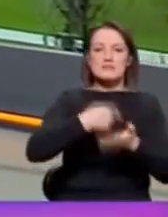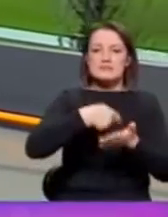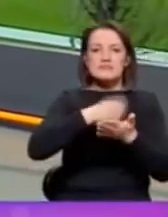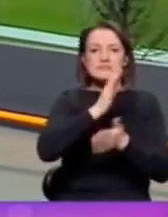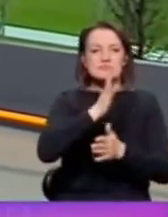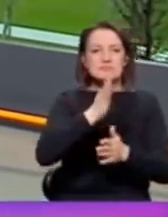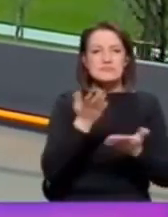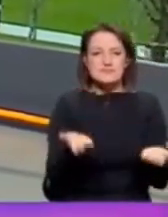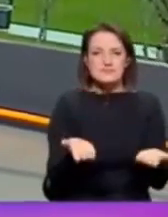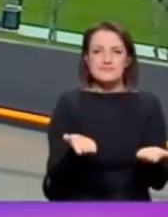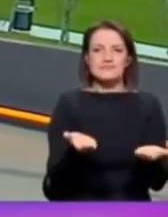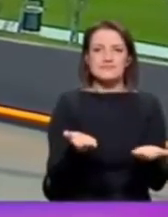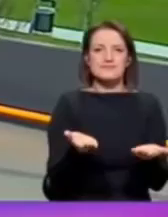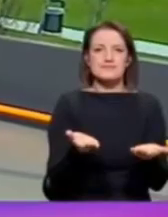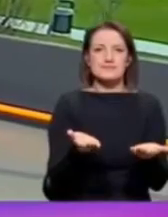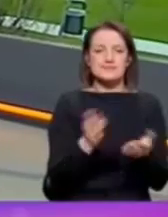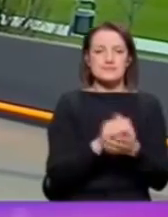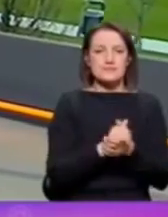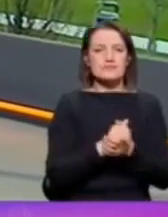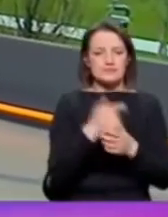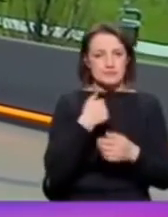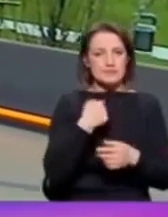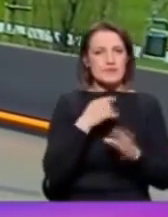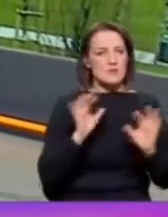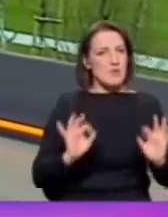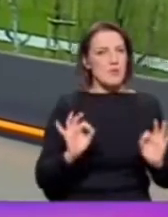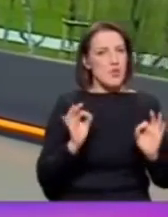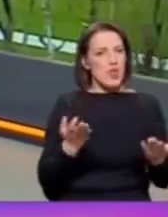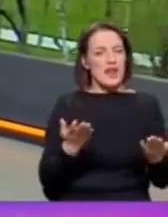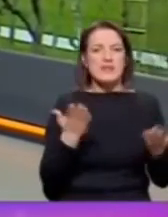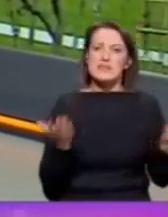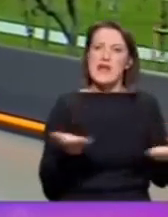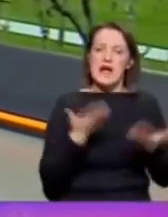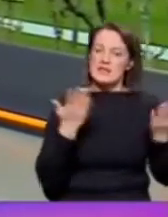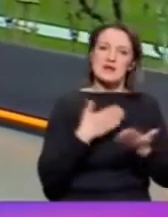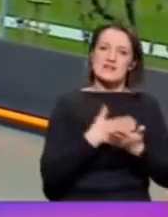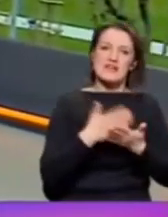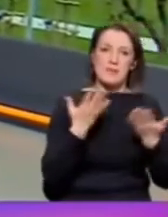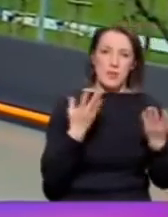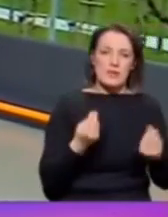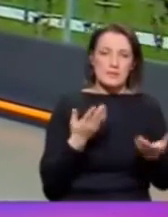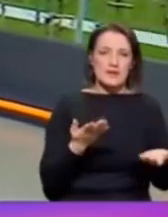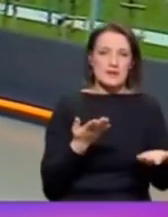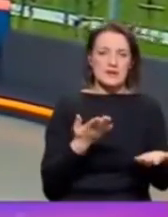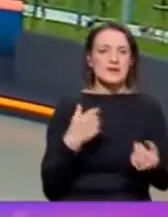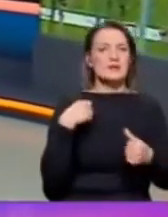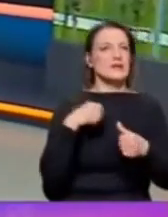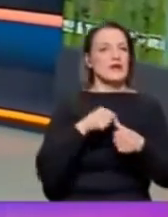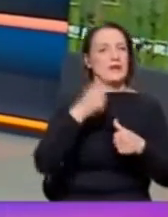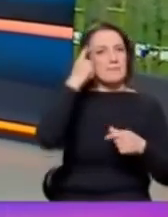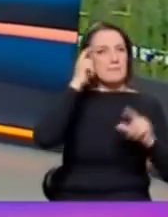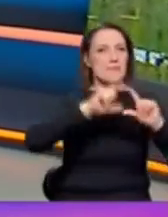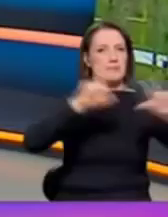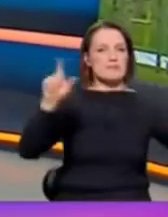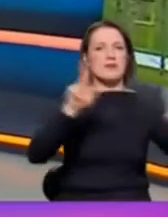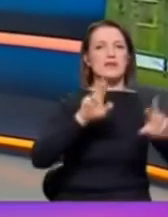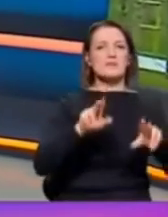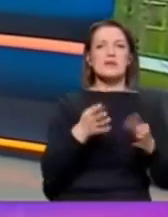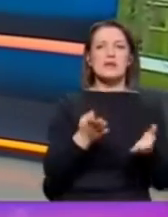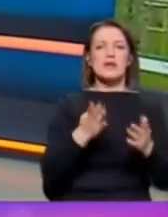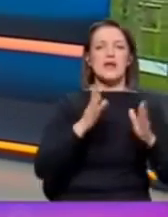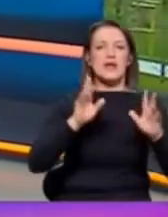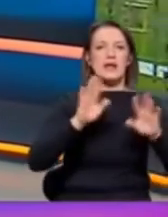karşılaştığımız tablo biz böyle ne kadar devam edebiliriz ve yeni bugün Başımızdaki gibi